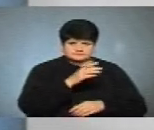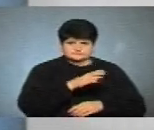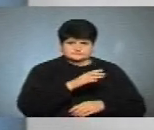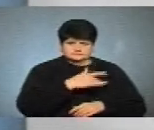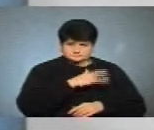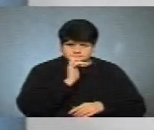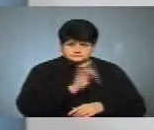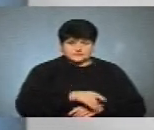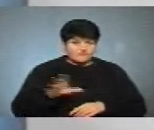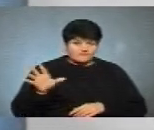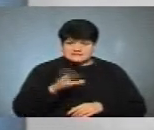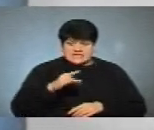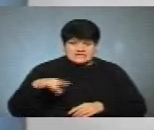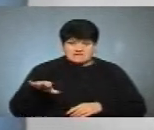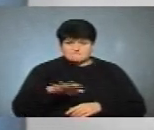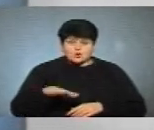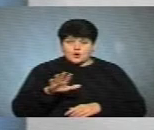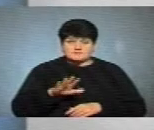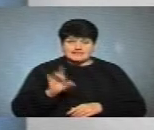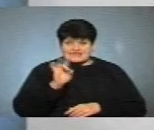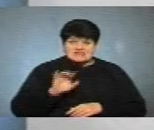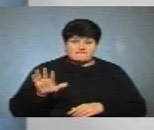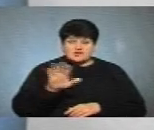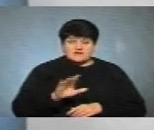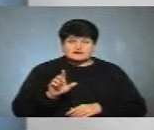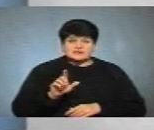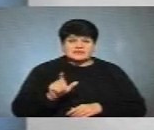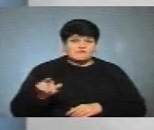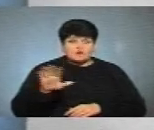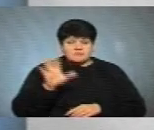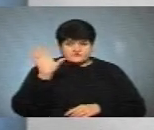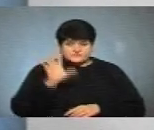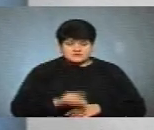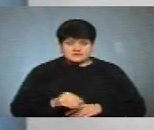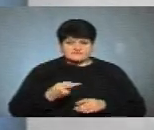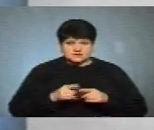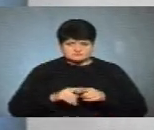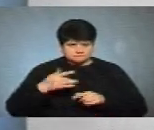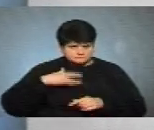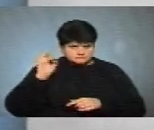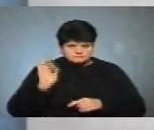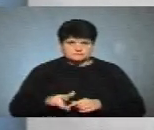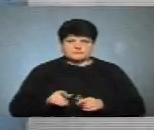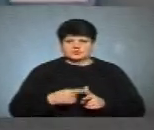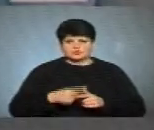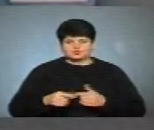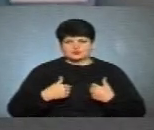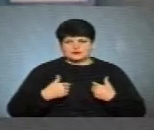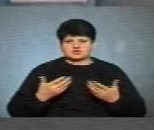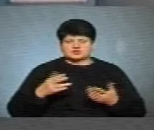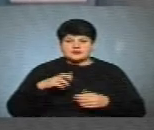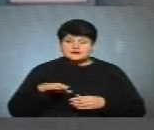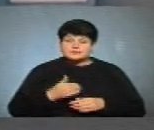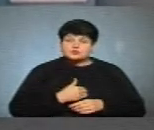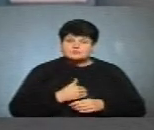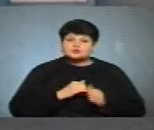до таких, я би сказала, більш суворих мір, ніж в нашій країні до цього. І я би